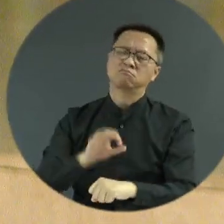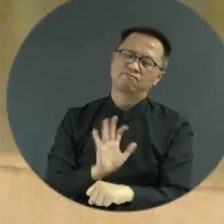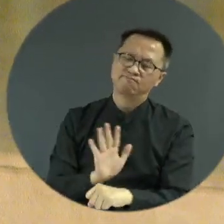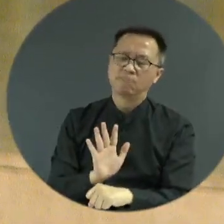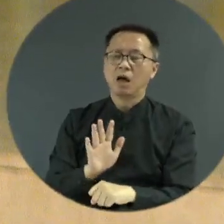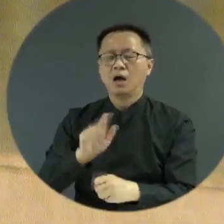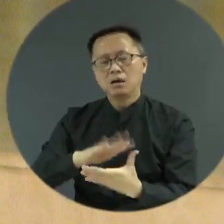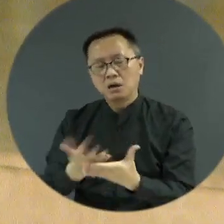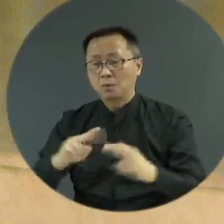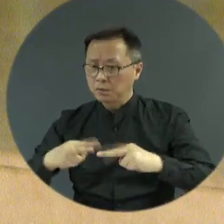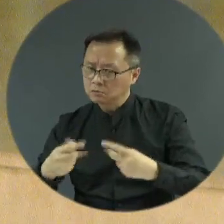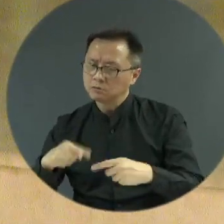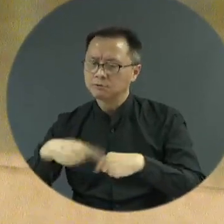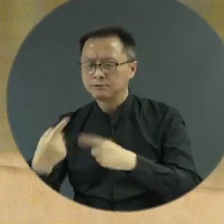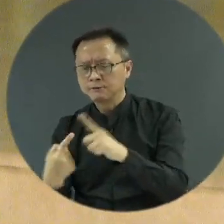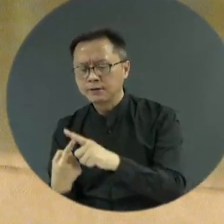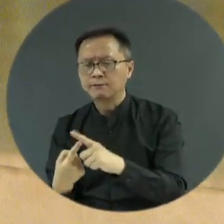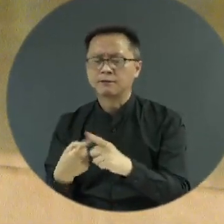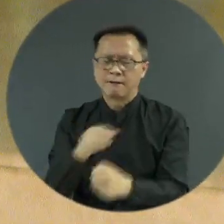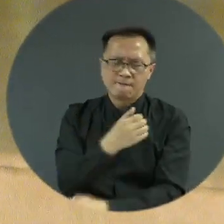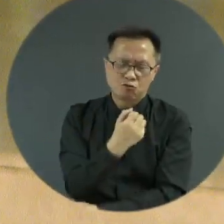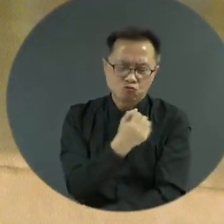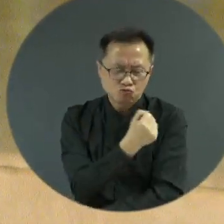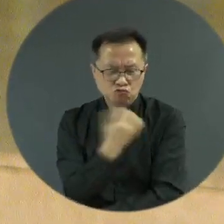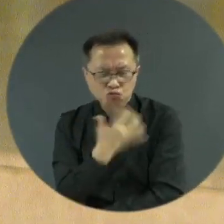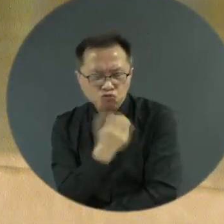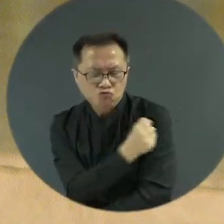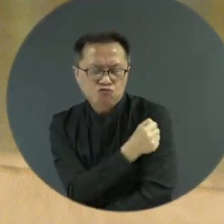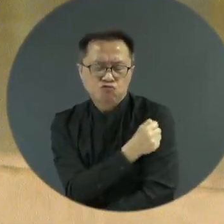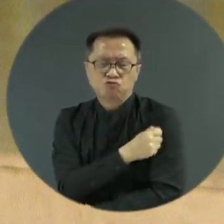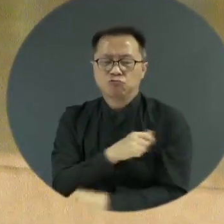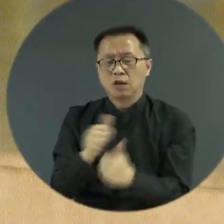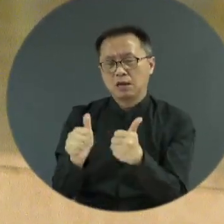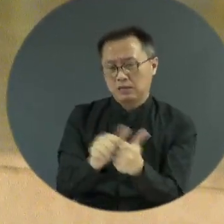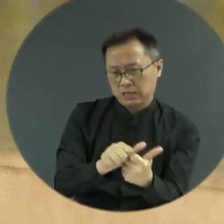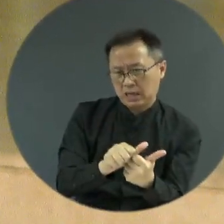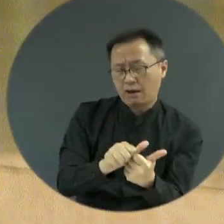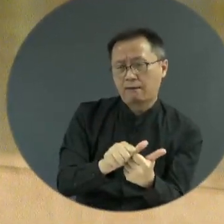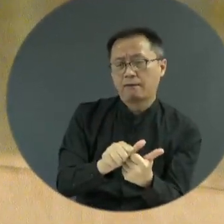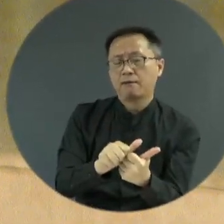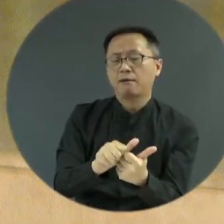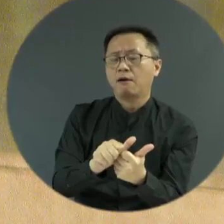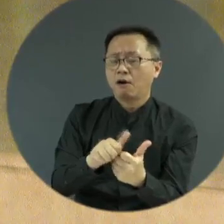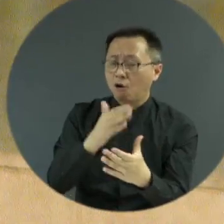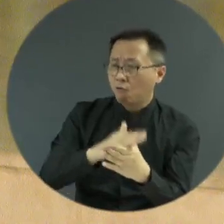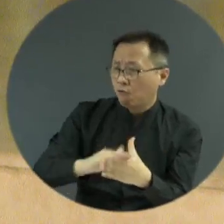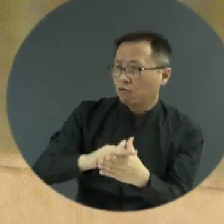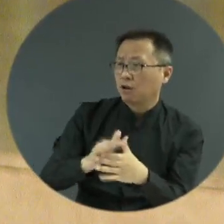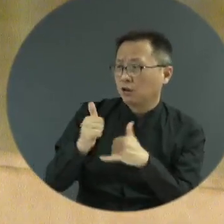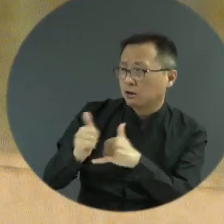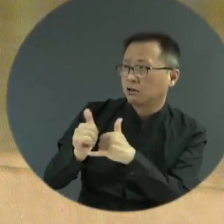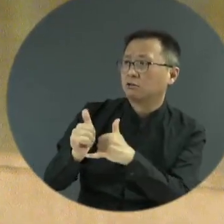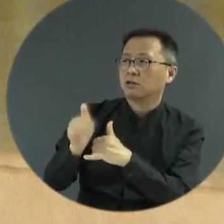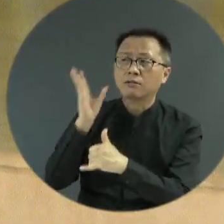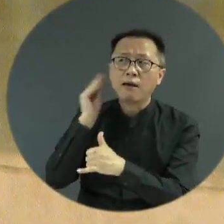成为我们面对痛苦时的一个伙伴。为了服从天父而经